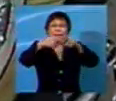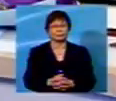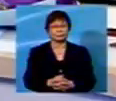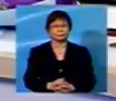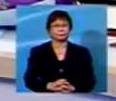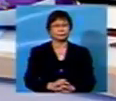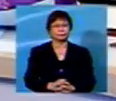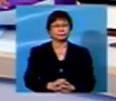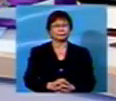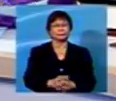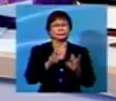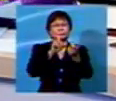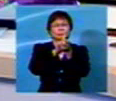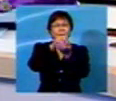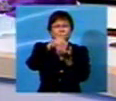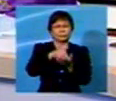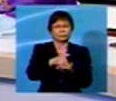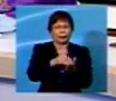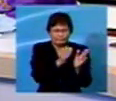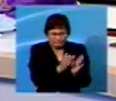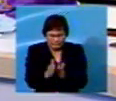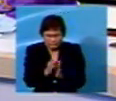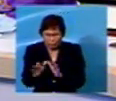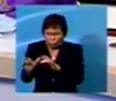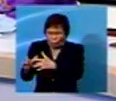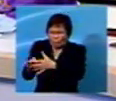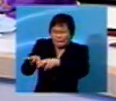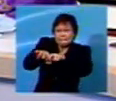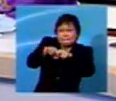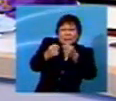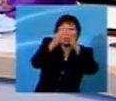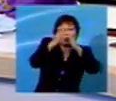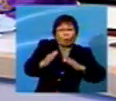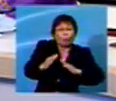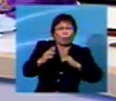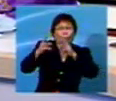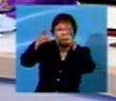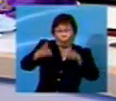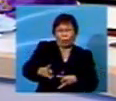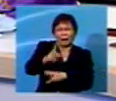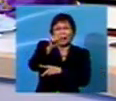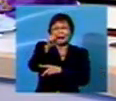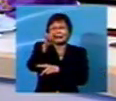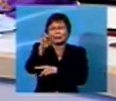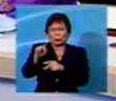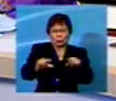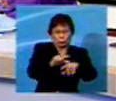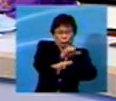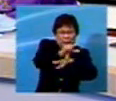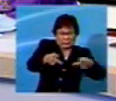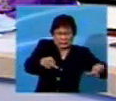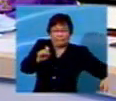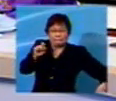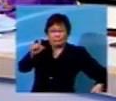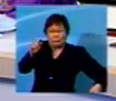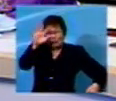Raya bertemu kembali modus operandi kumpulan pecah rumah warga Latin yang menggunakan kereta mewah disewa bagi